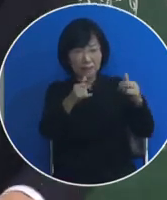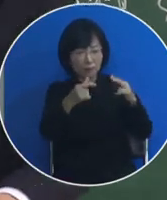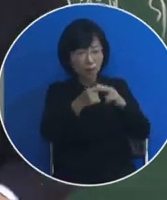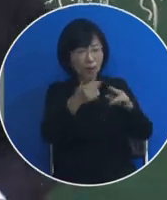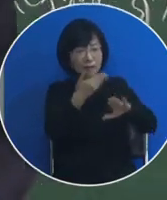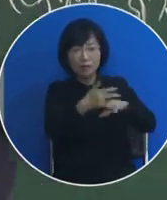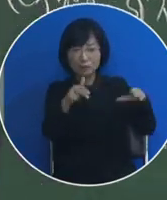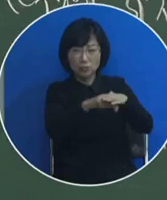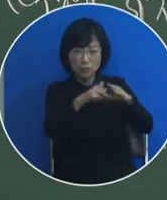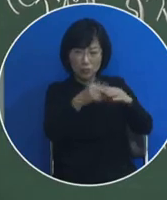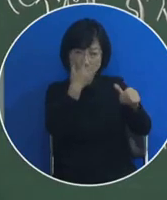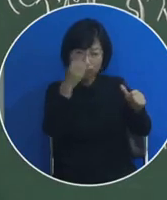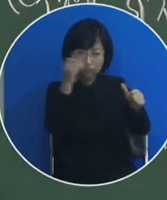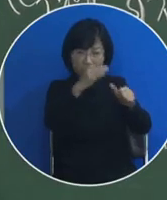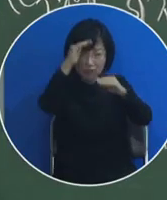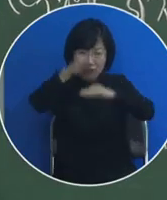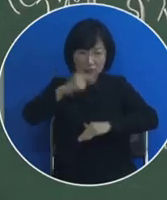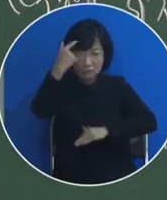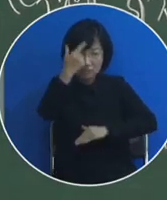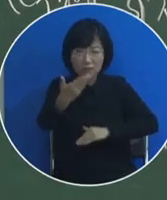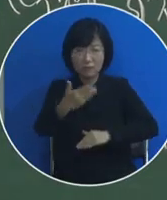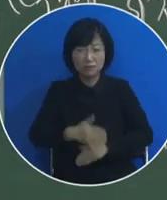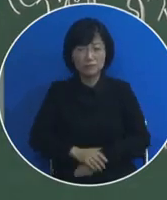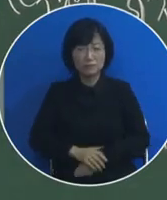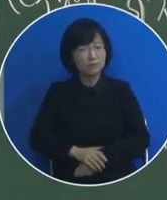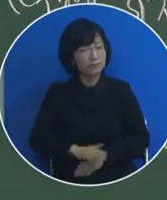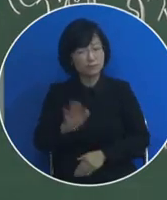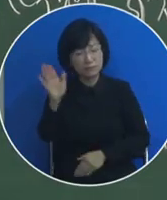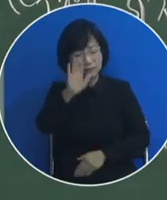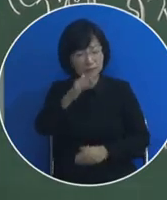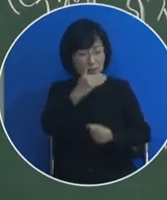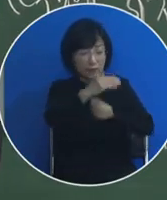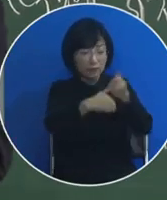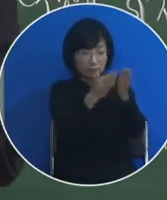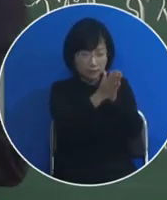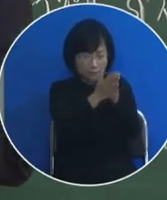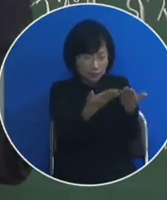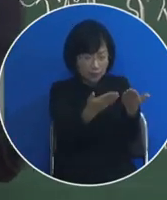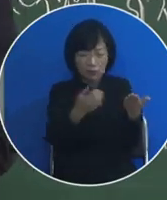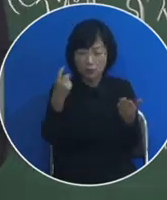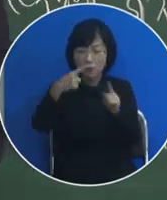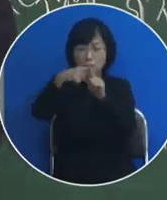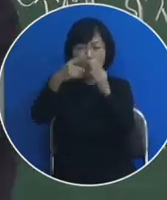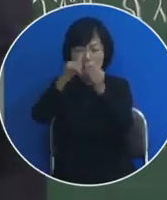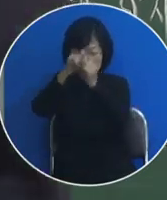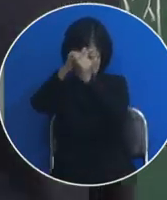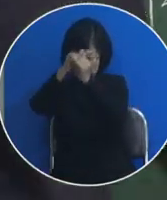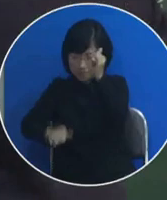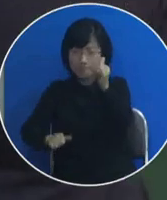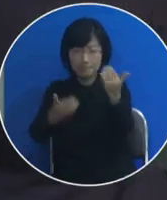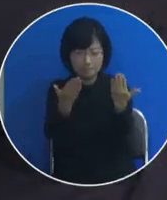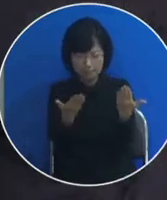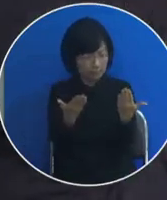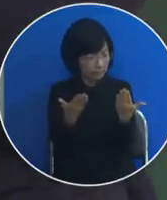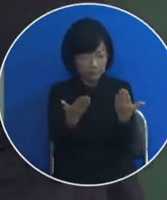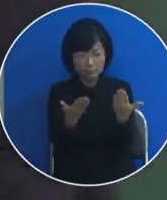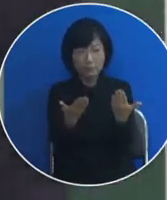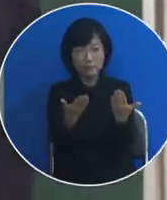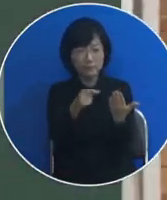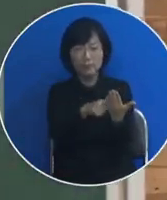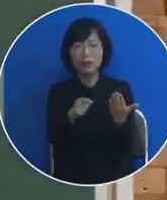our arrogance? Is this saying that we're right and everyone else is wrong? 그게 성경을 보고 교회사를 바라니까. And so look at the Bible and look at church history. 그걸 여러분이 볼 수